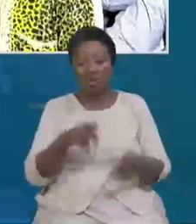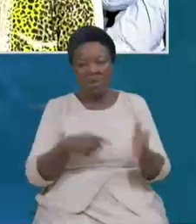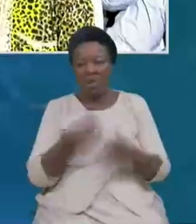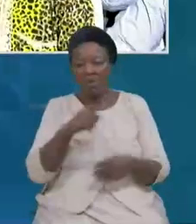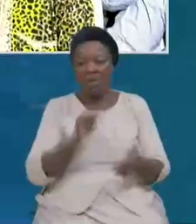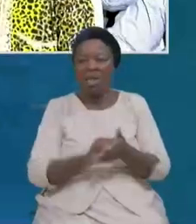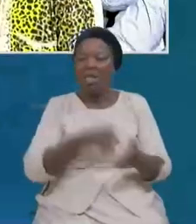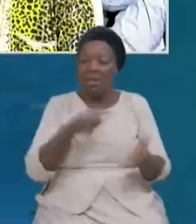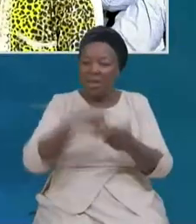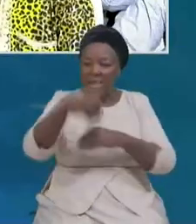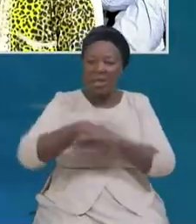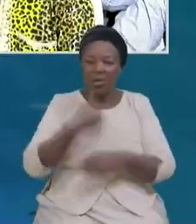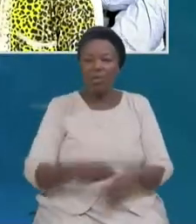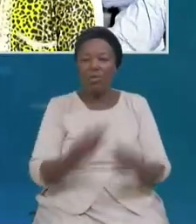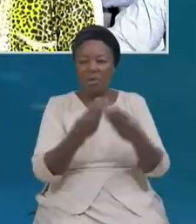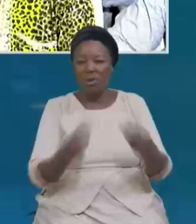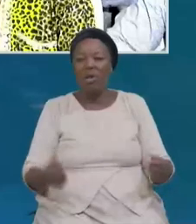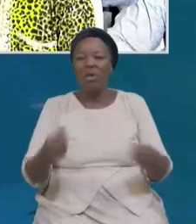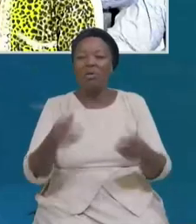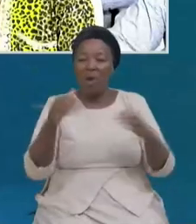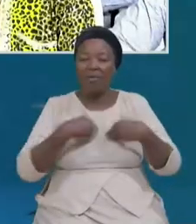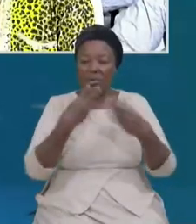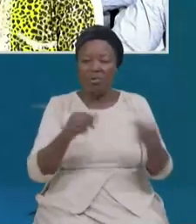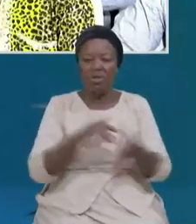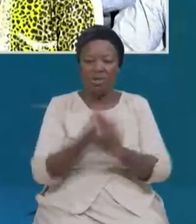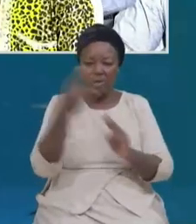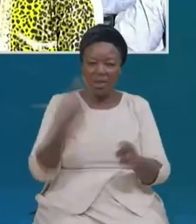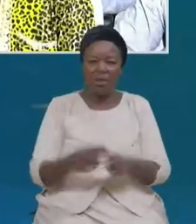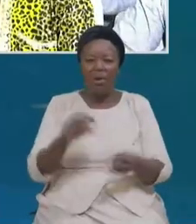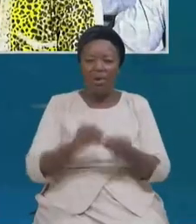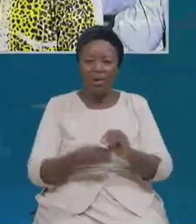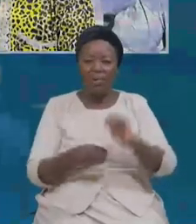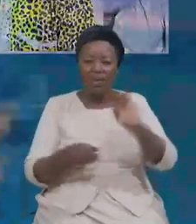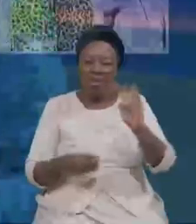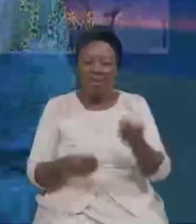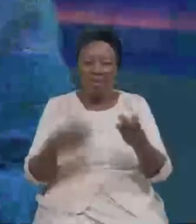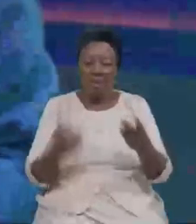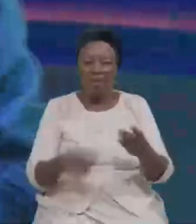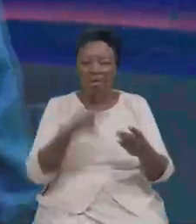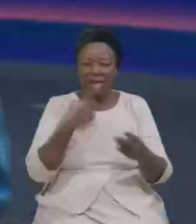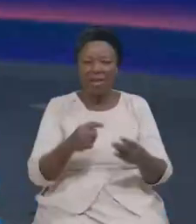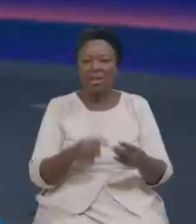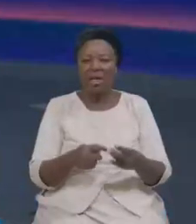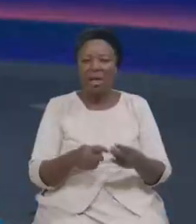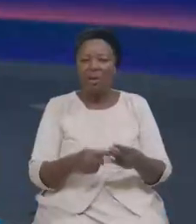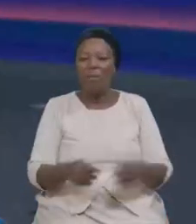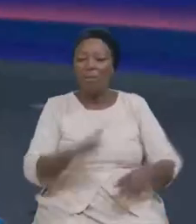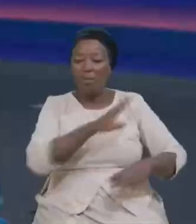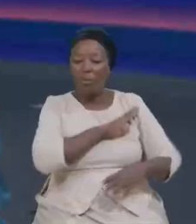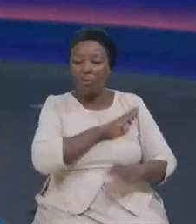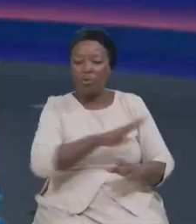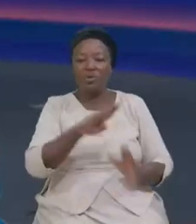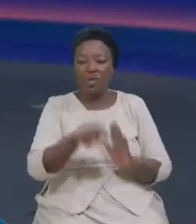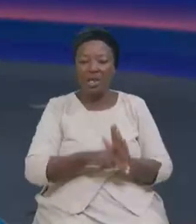Septièmement, c'est l'audace de l'anarchie, Vous voyez, l'ennemi de Josaphat et l'ennemi